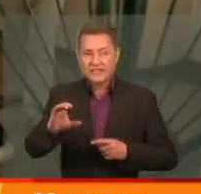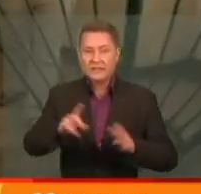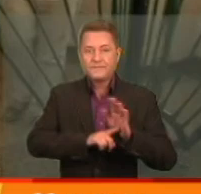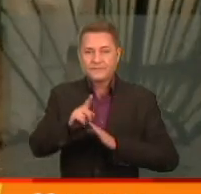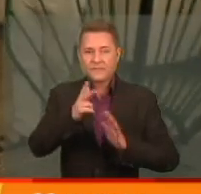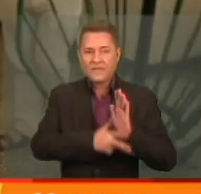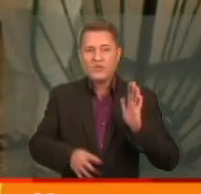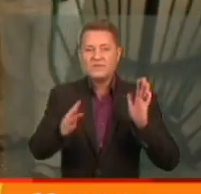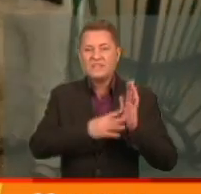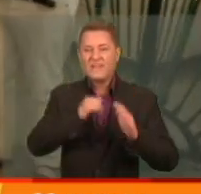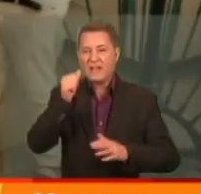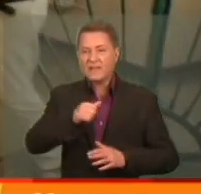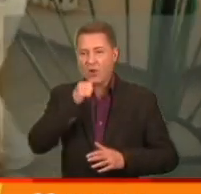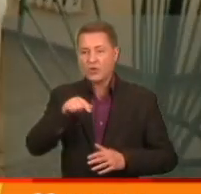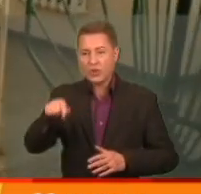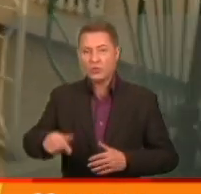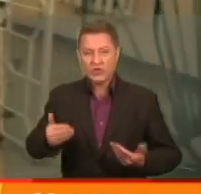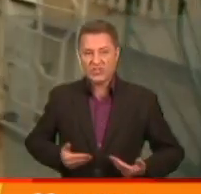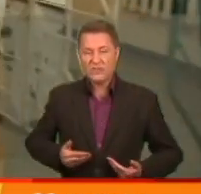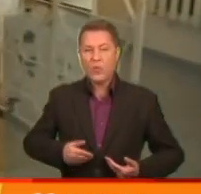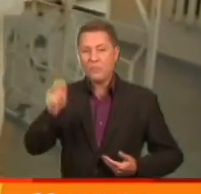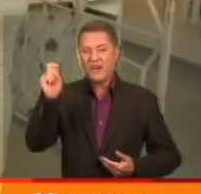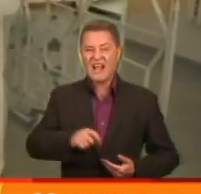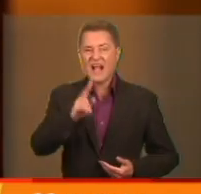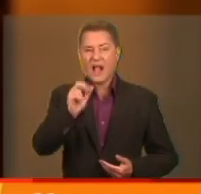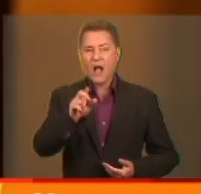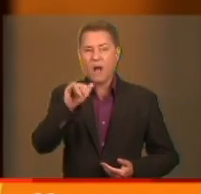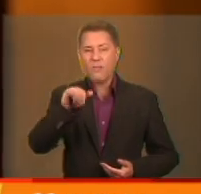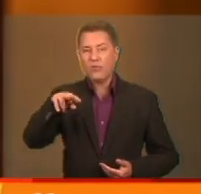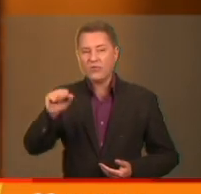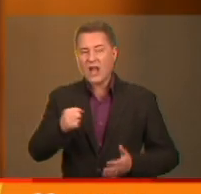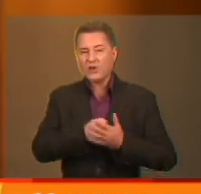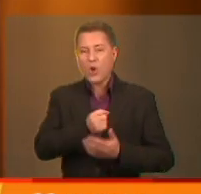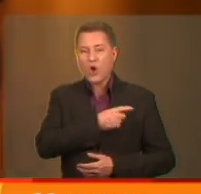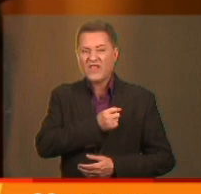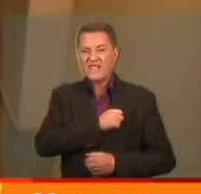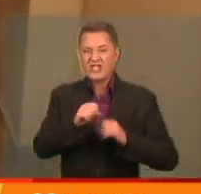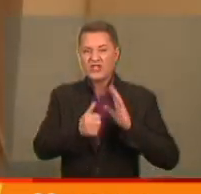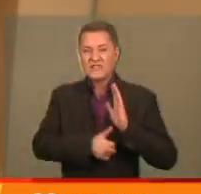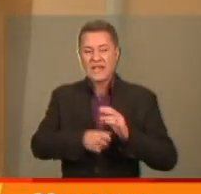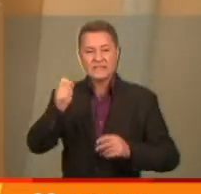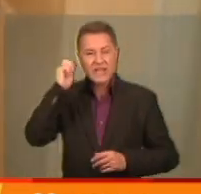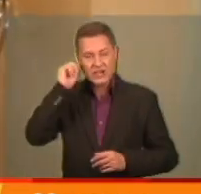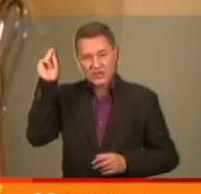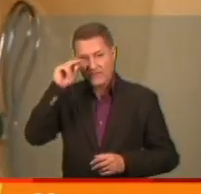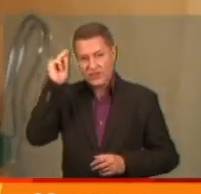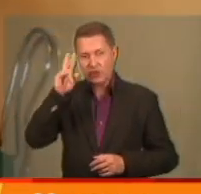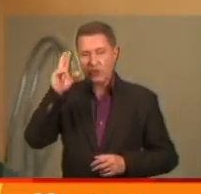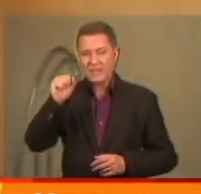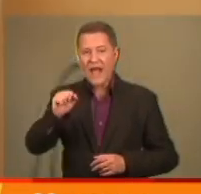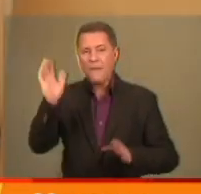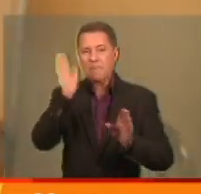року. 10 років я тут пережила. Вона приїхала з Кабула до Одеси 16-річною вчитися на